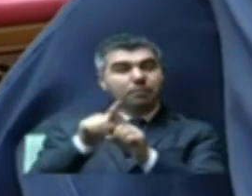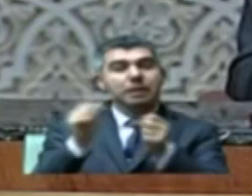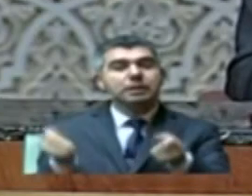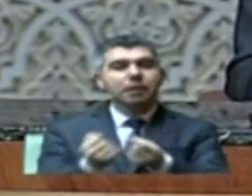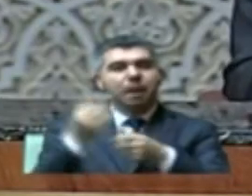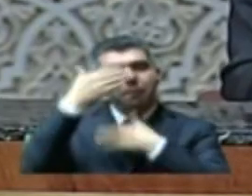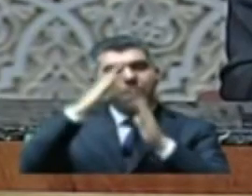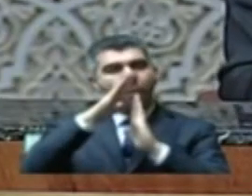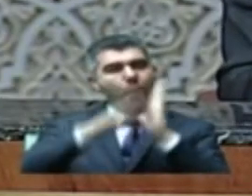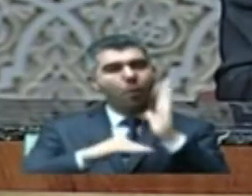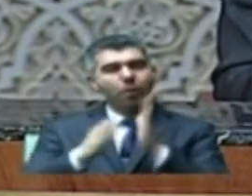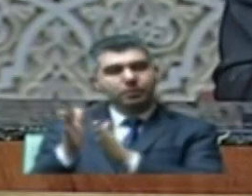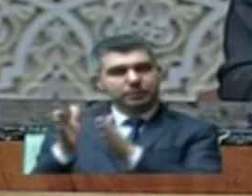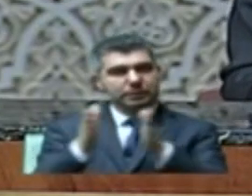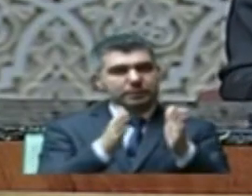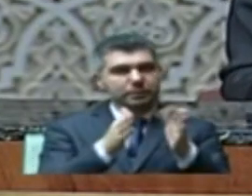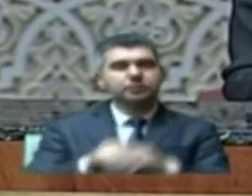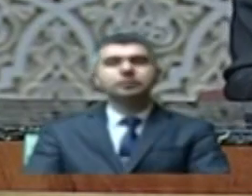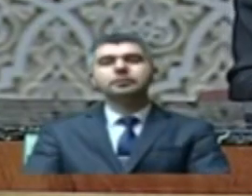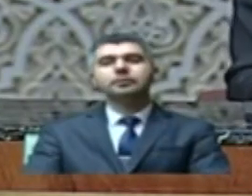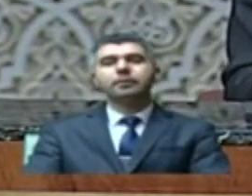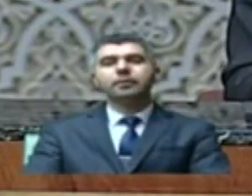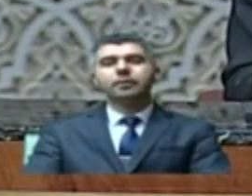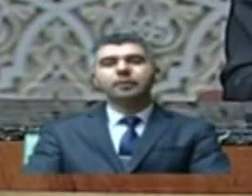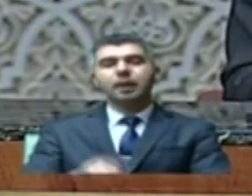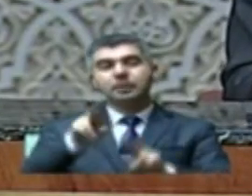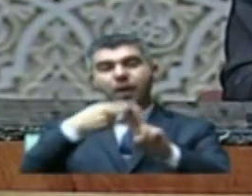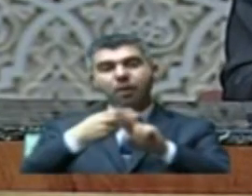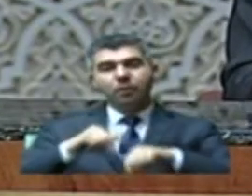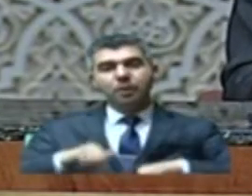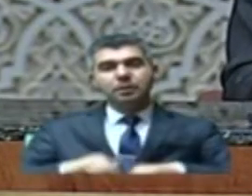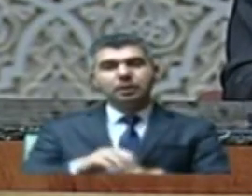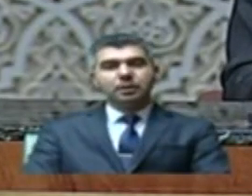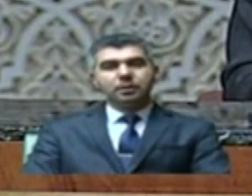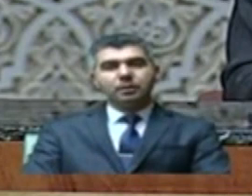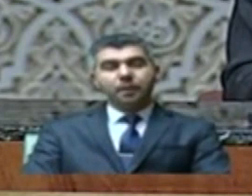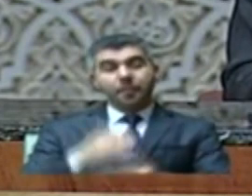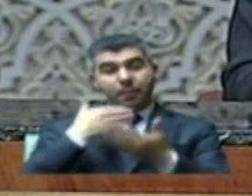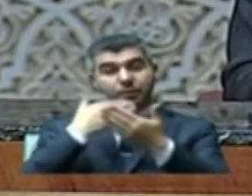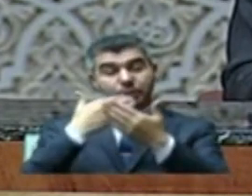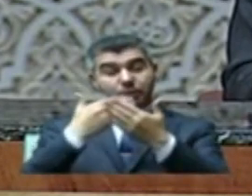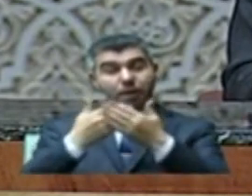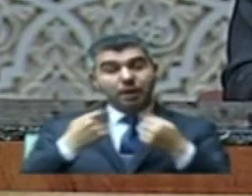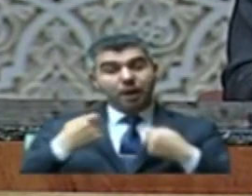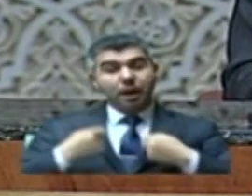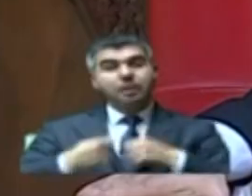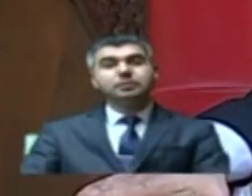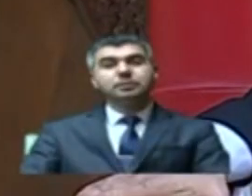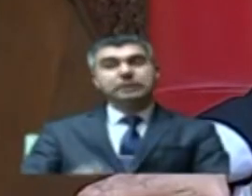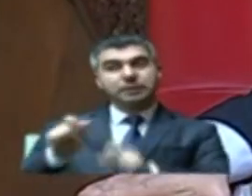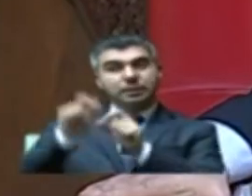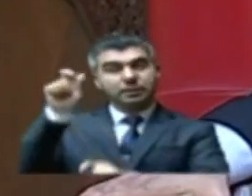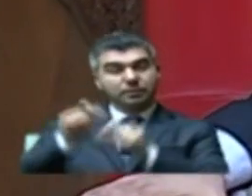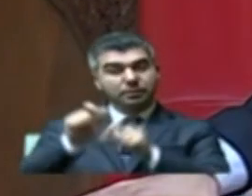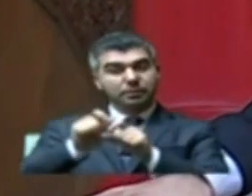وشكرا. شكرا سيد المستشار، لكم الكلمه سيد الوزير المنتدب للاجابه على السؤال تفضل. شكرا سيد الرئيس، السيدات